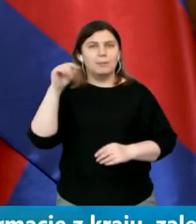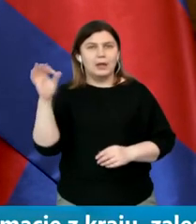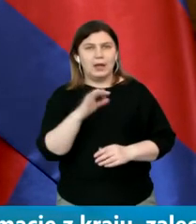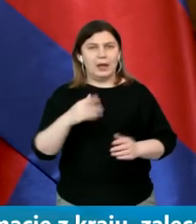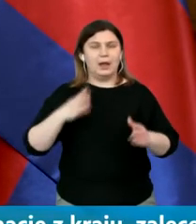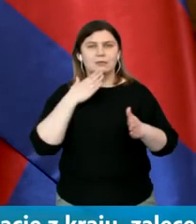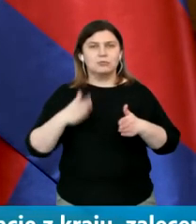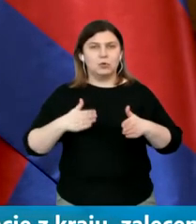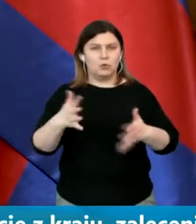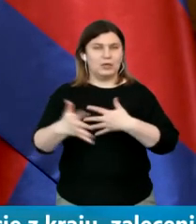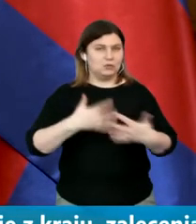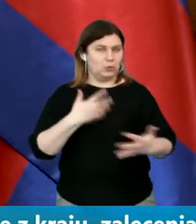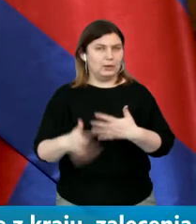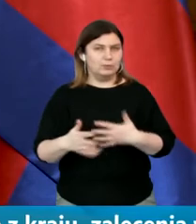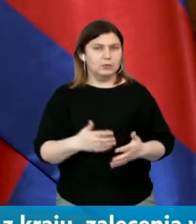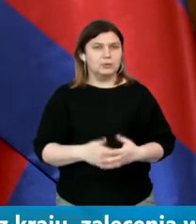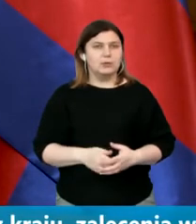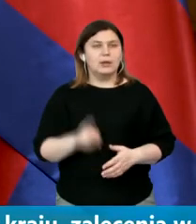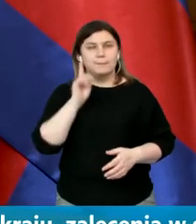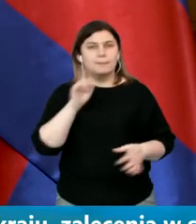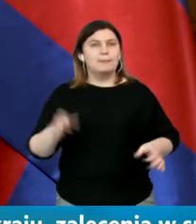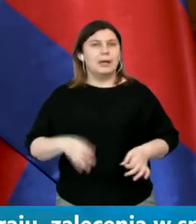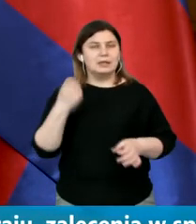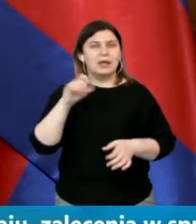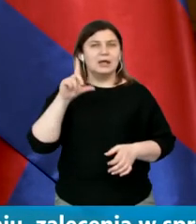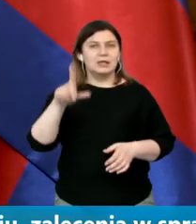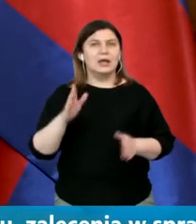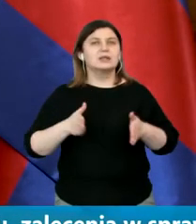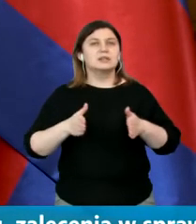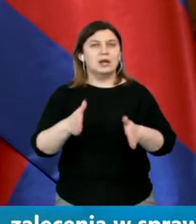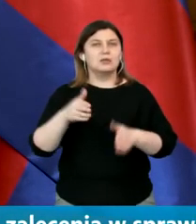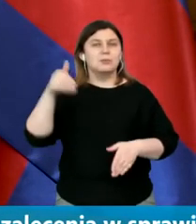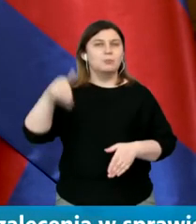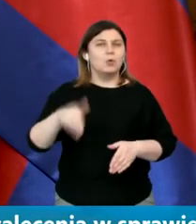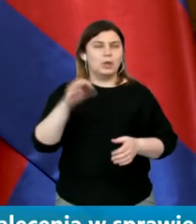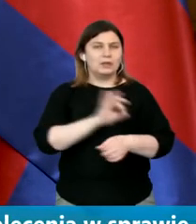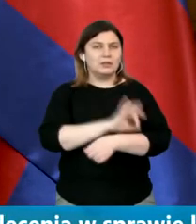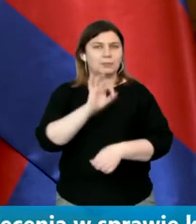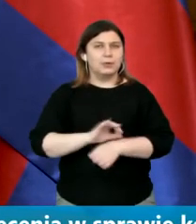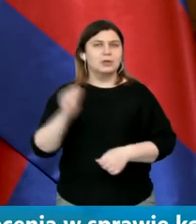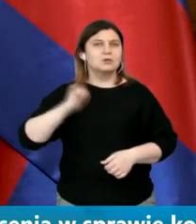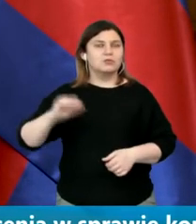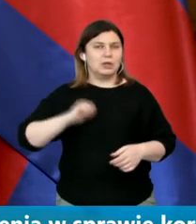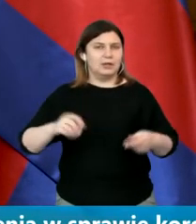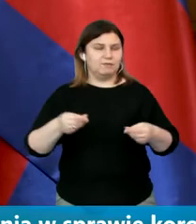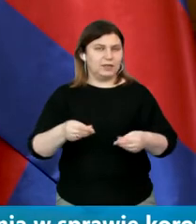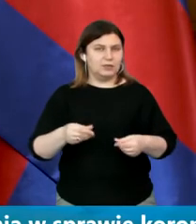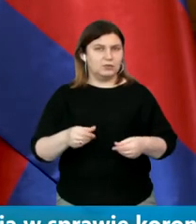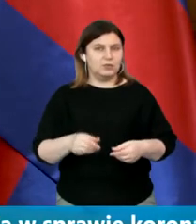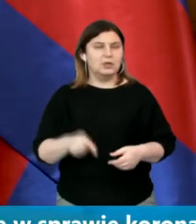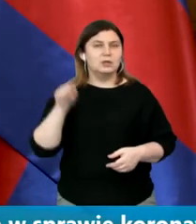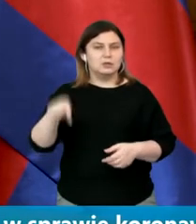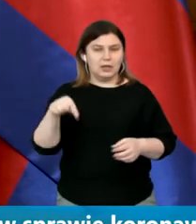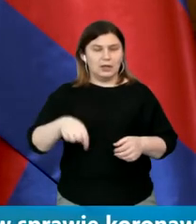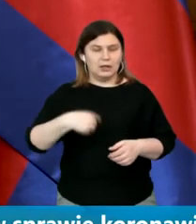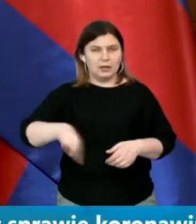drogi coraz słabsza. Panie Danielu, trasa północna jest zaprojektowana, natomiast czeka na swoje finansowanie. W tej perspektywie